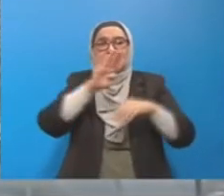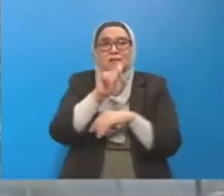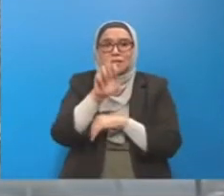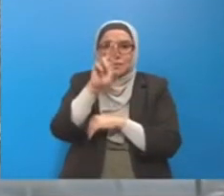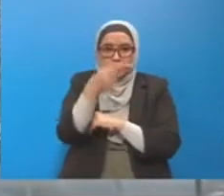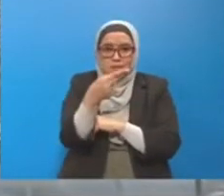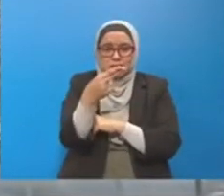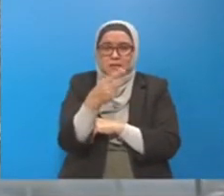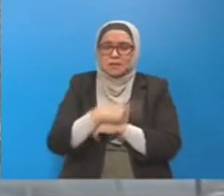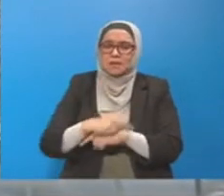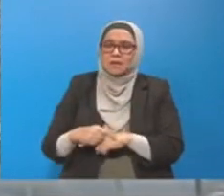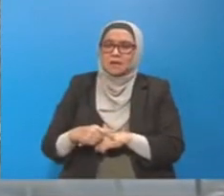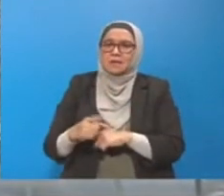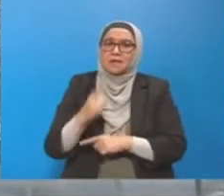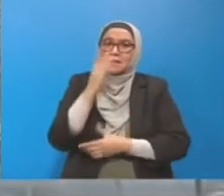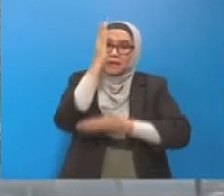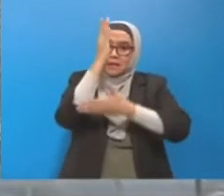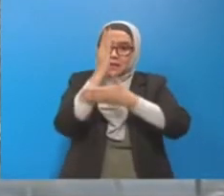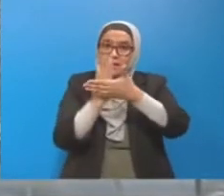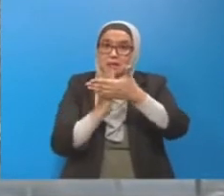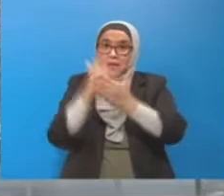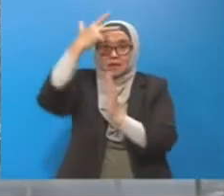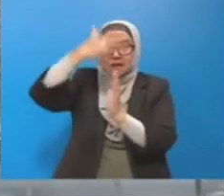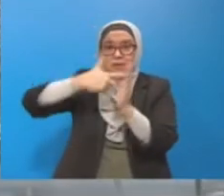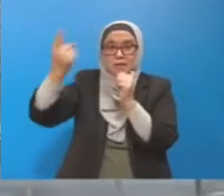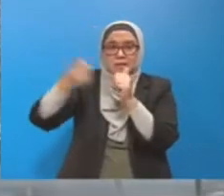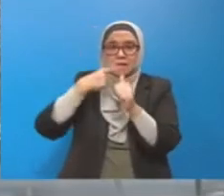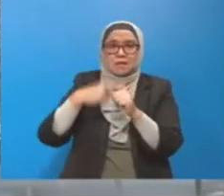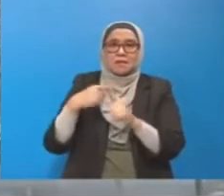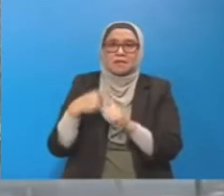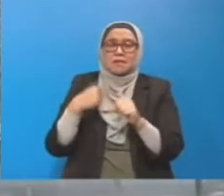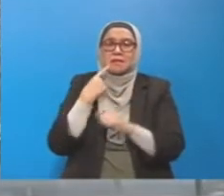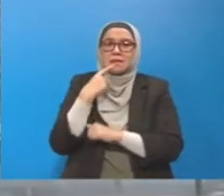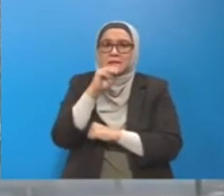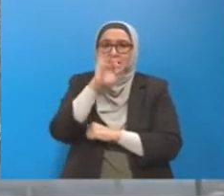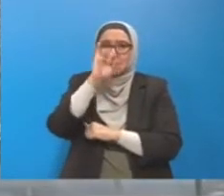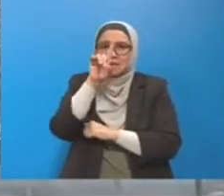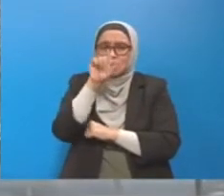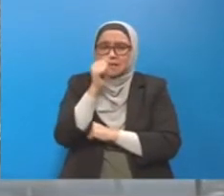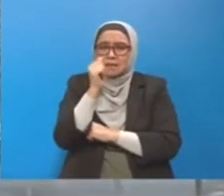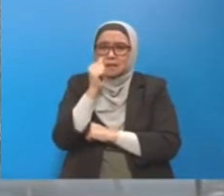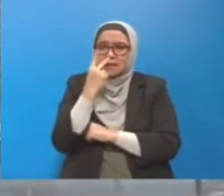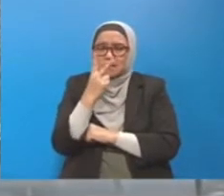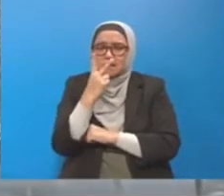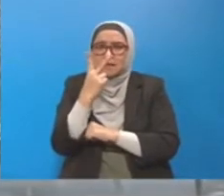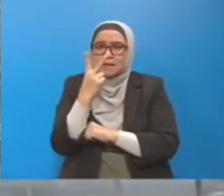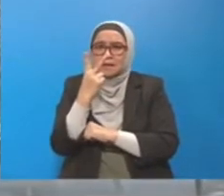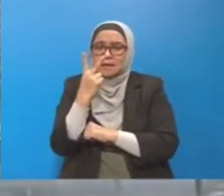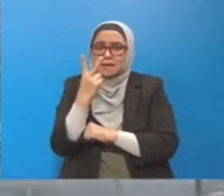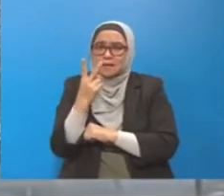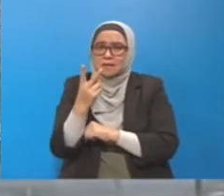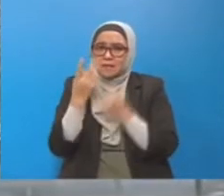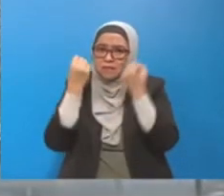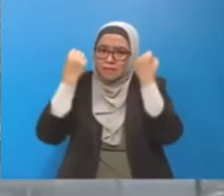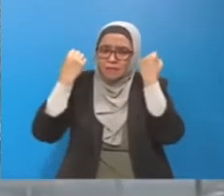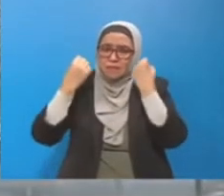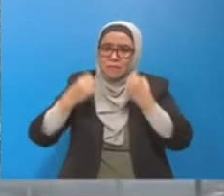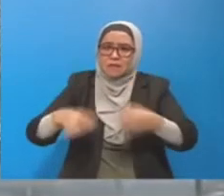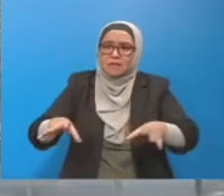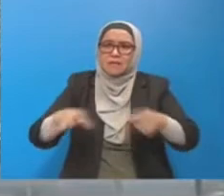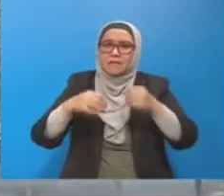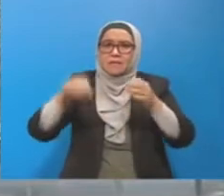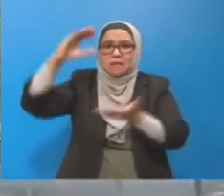telah ini juga memberi bantuan kepada kita murahkan jumlah pengangguran Maidah telah